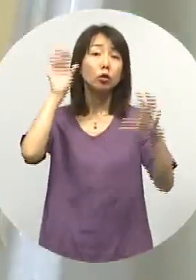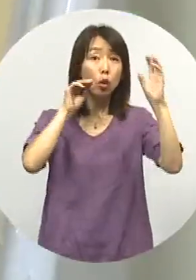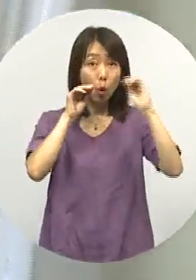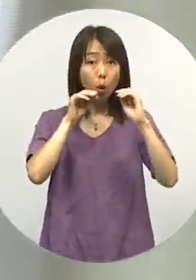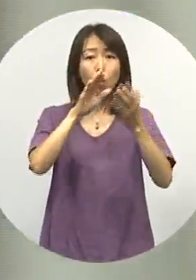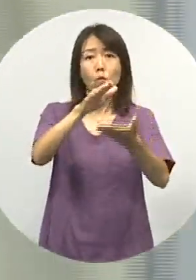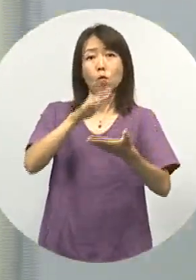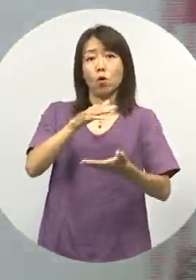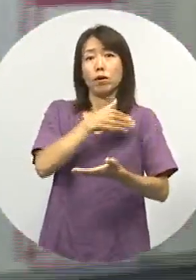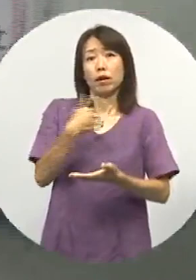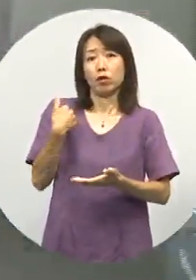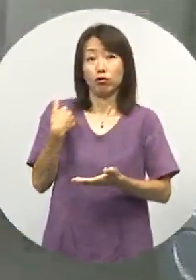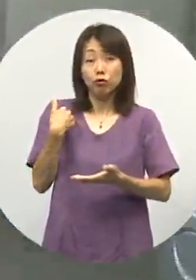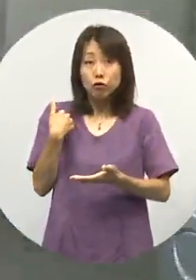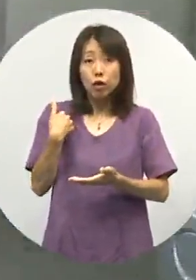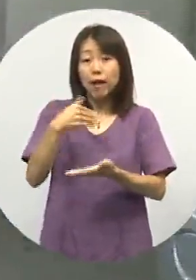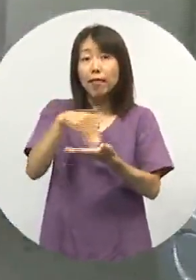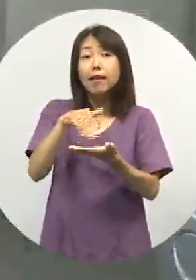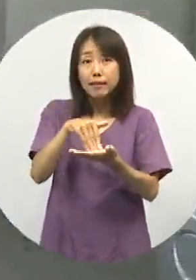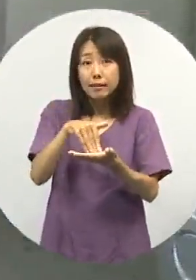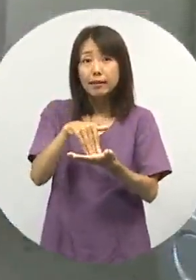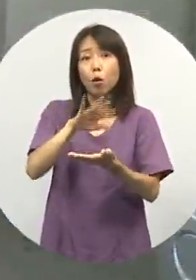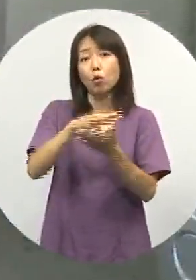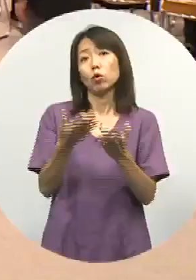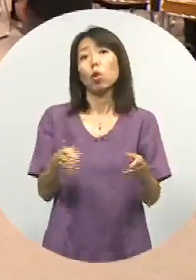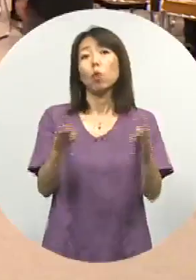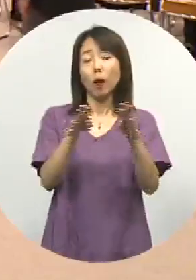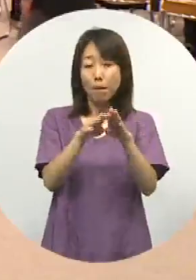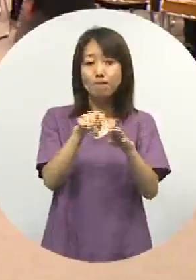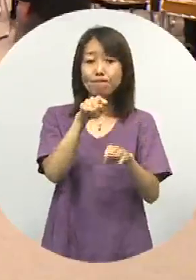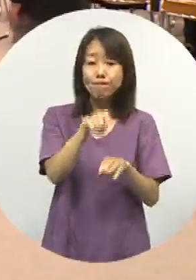ができる点字図書館にスポットを当てていきます。